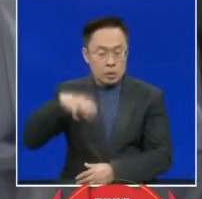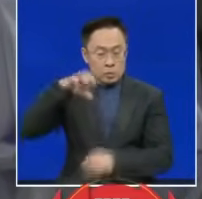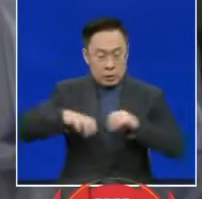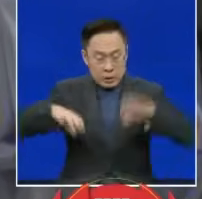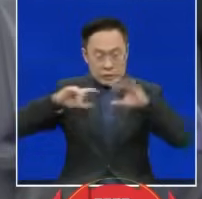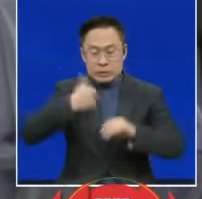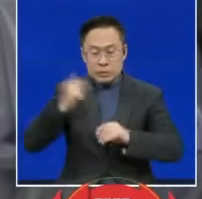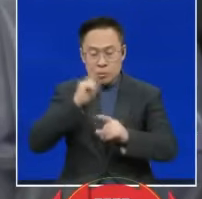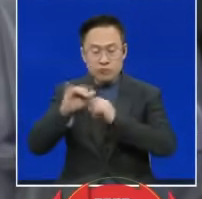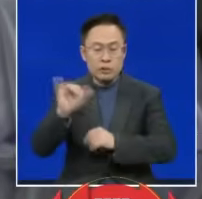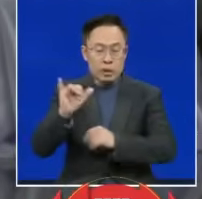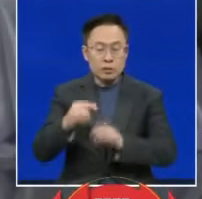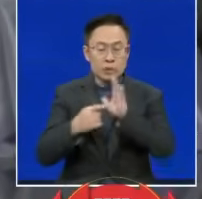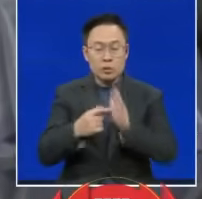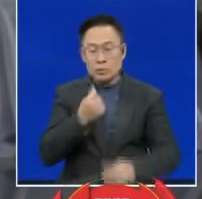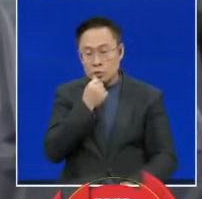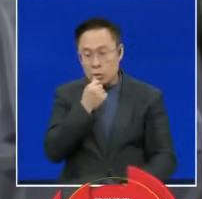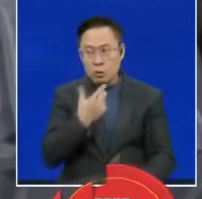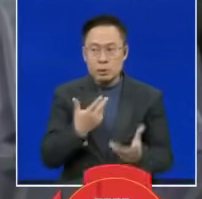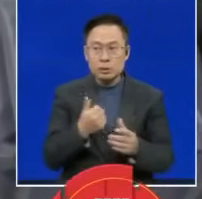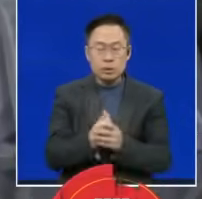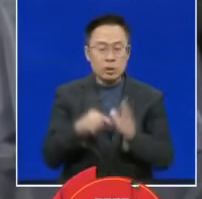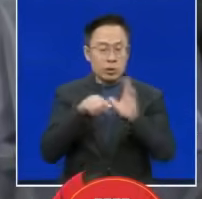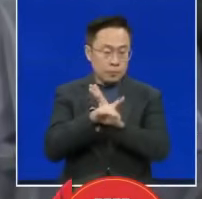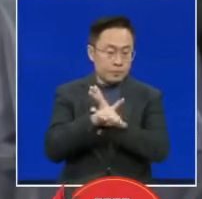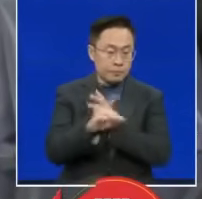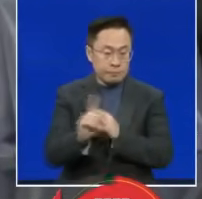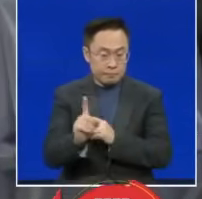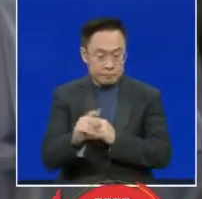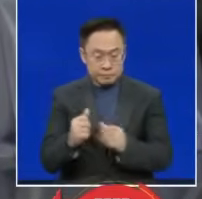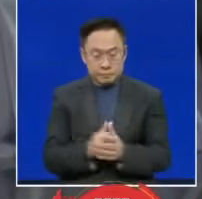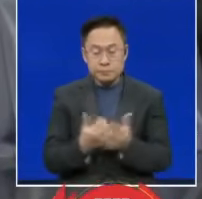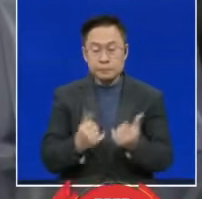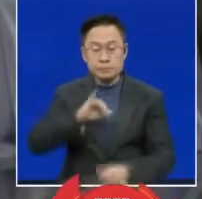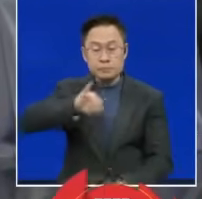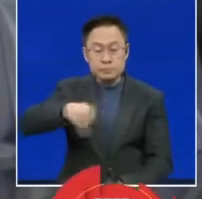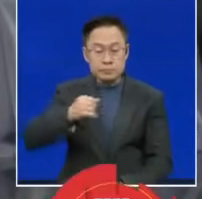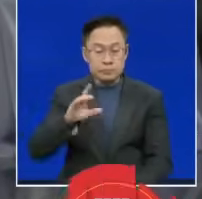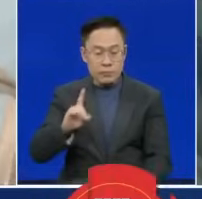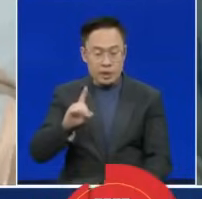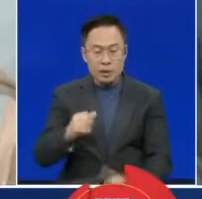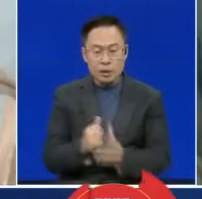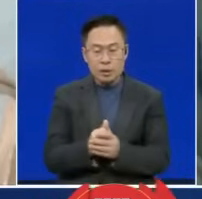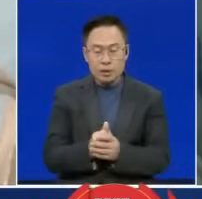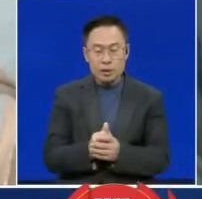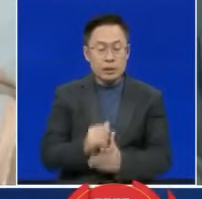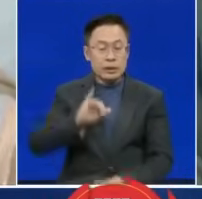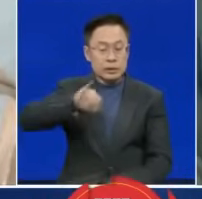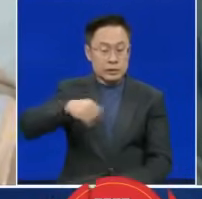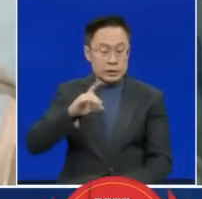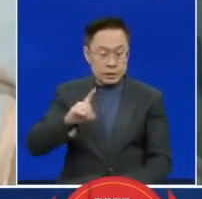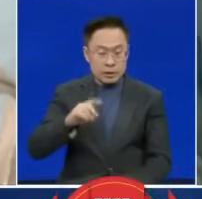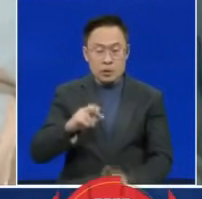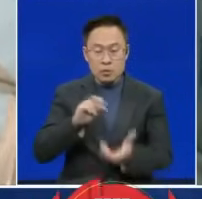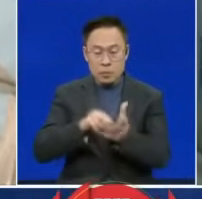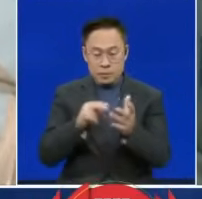ชลบุรีหรือรายอื่นที่สมุทรสาครตำรวจบอกอ๋อ j&bเนี่ยได้รับอนุญาตเป็นปลายทางที่ลงกากของแคดเมียม